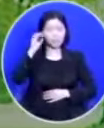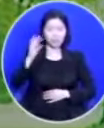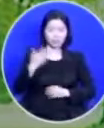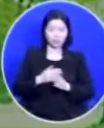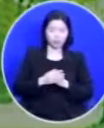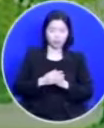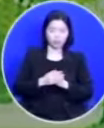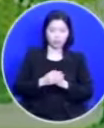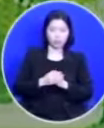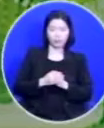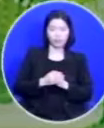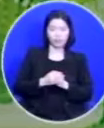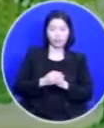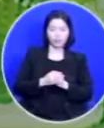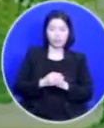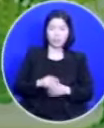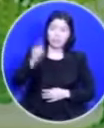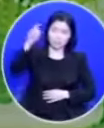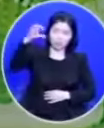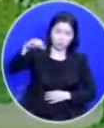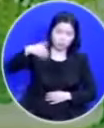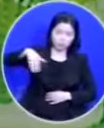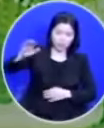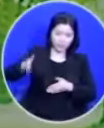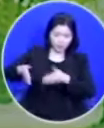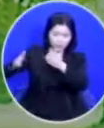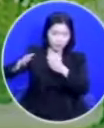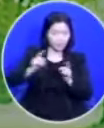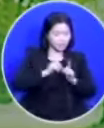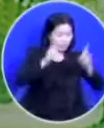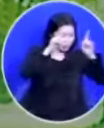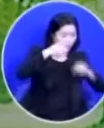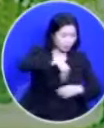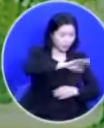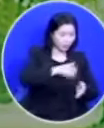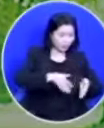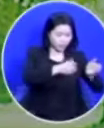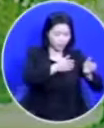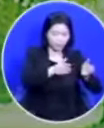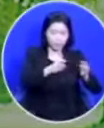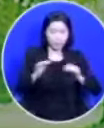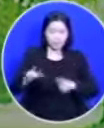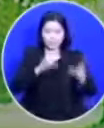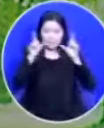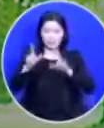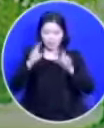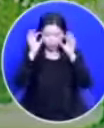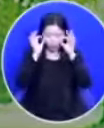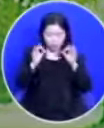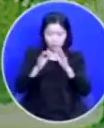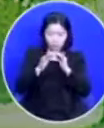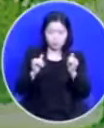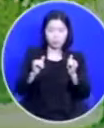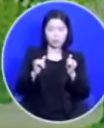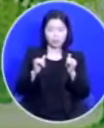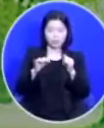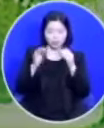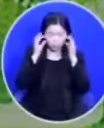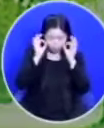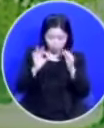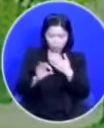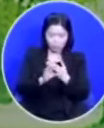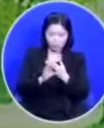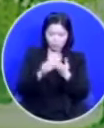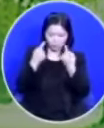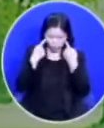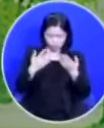길로 가는 겁니다 천국 가는 길 과 지옥 가는 길은 사람이 사는 거 보면 금방 뚜렷이 9분이 됩니다